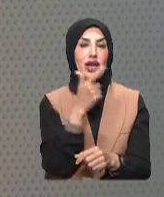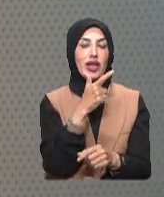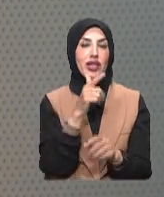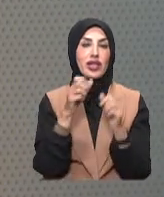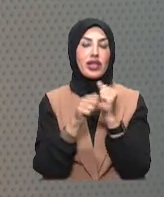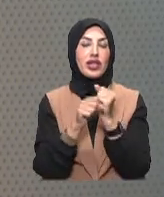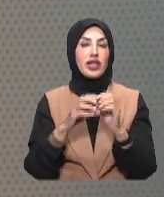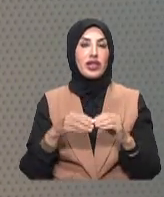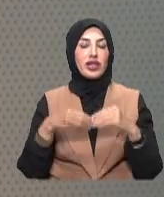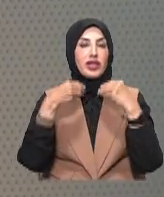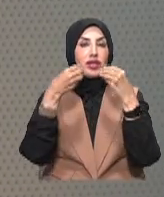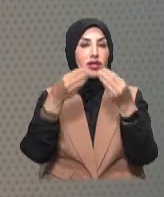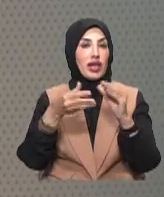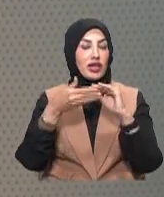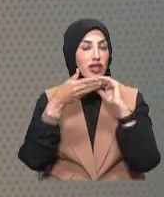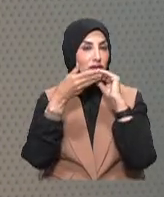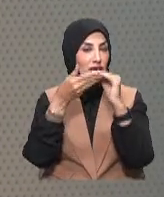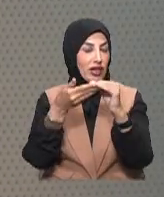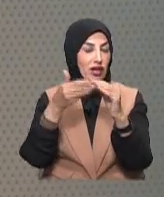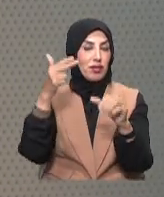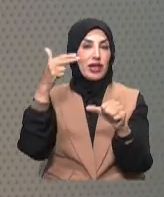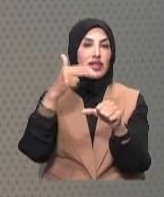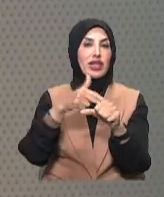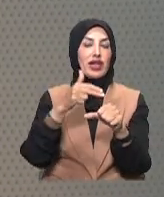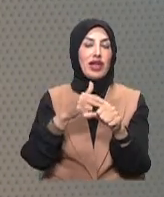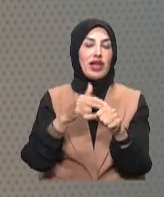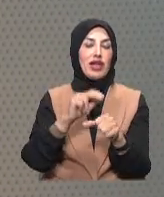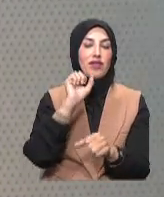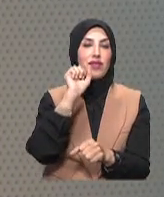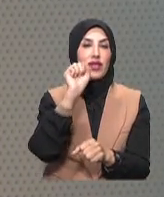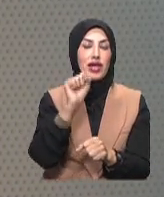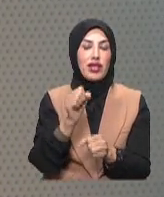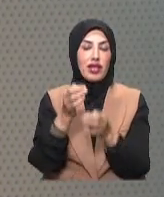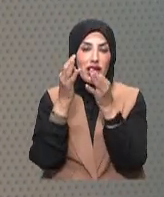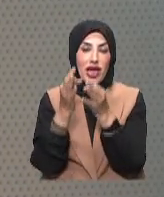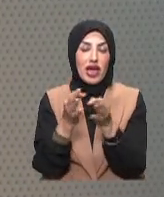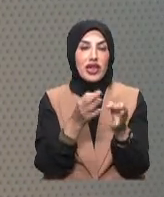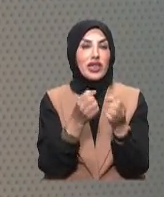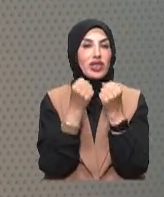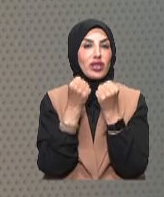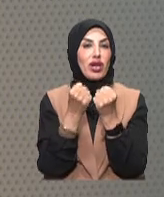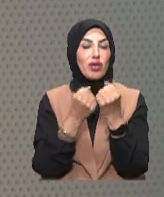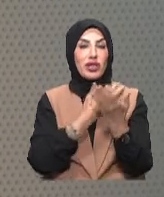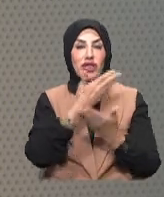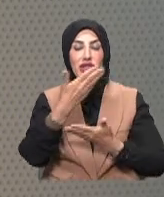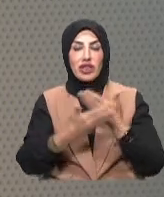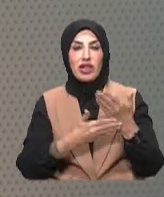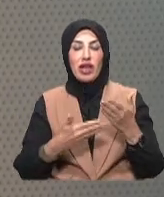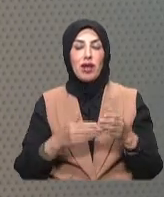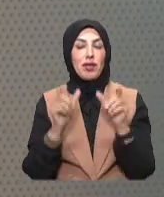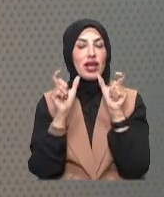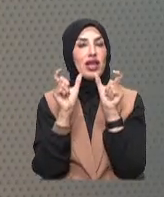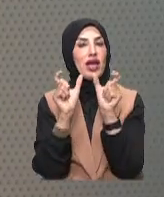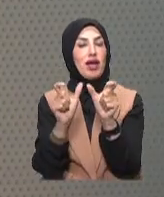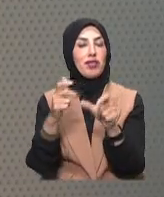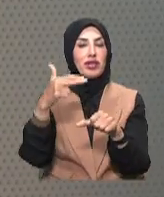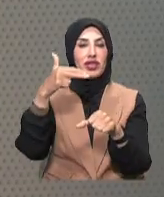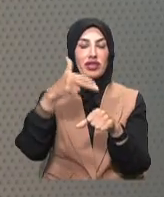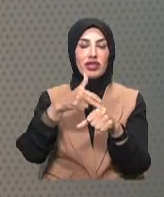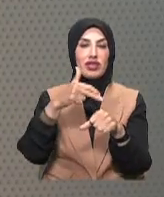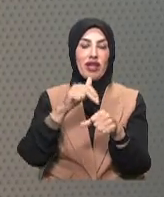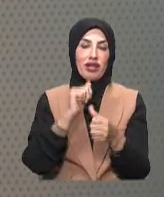تقديم الخدمات في مجال الطاقه وهذا من شانه تعزيز العمل من اجل امن الطاقه في المؤسسات